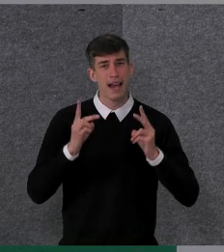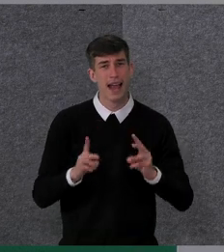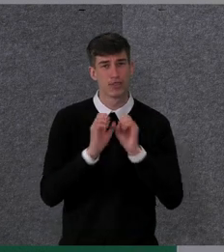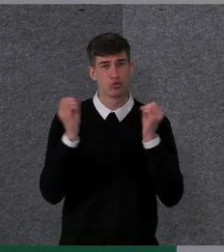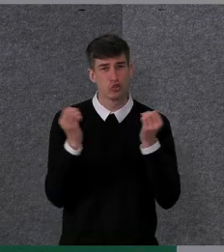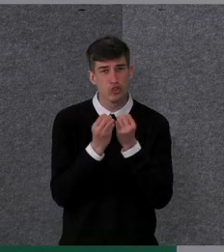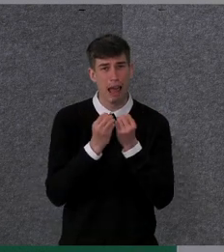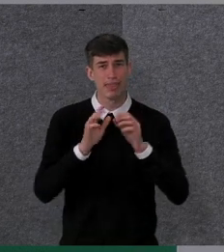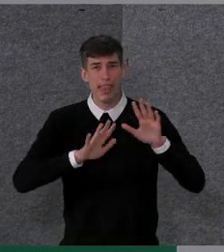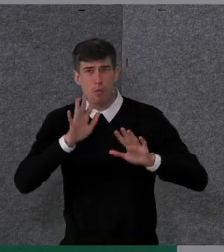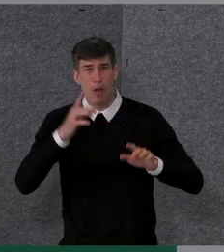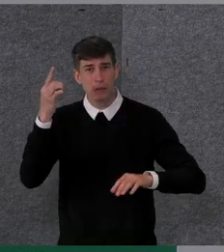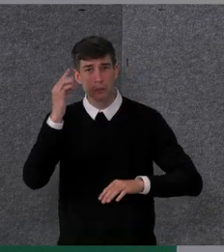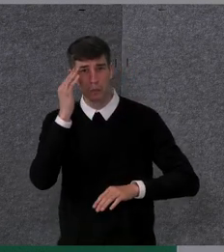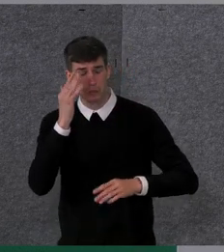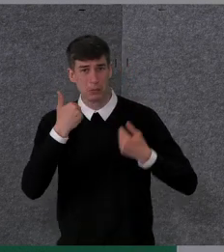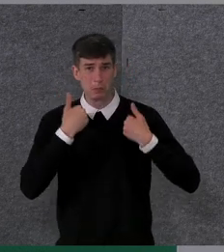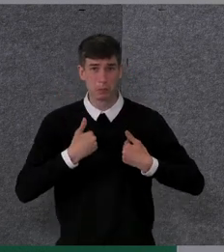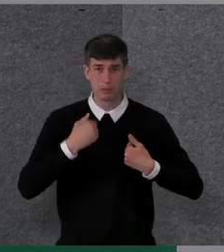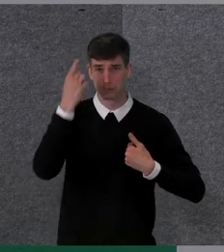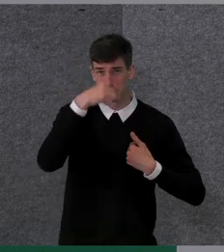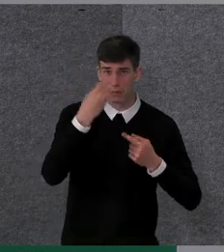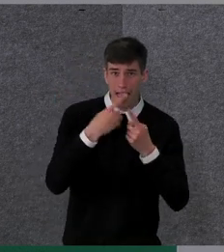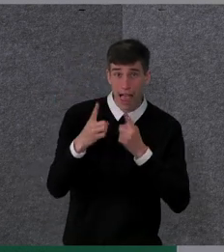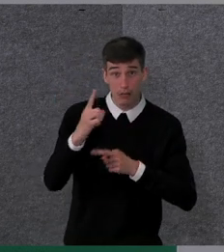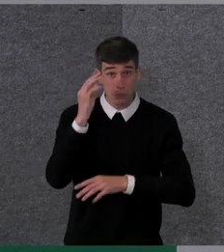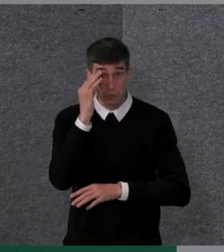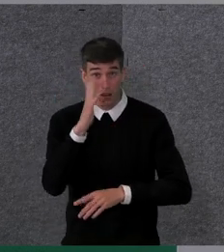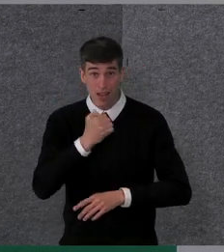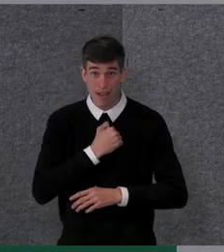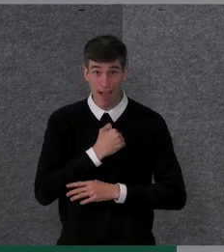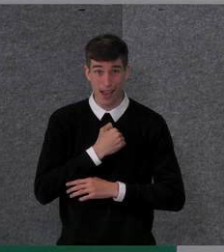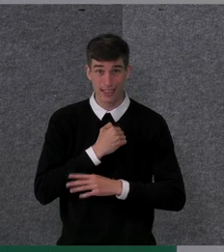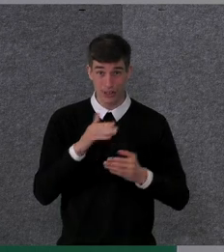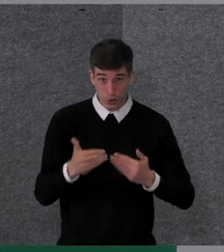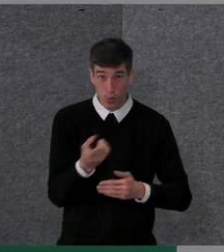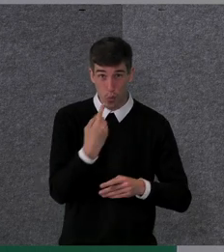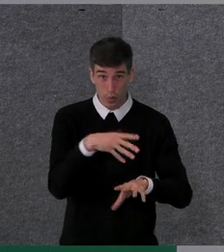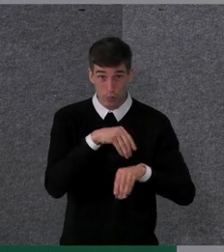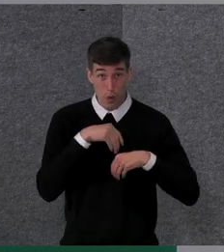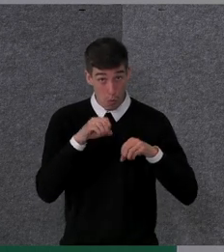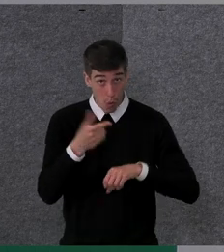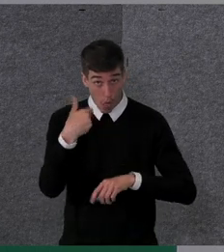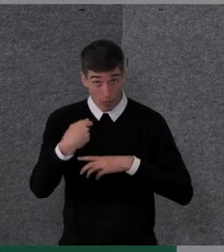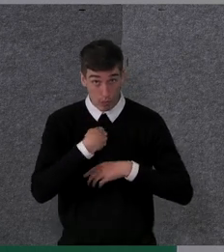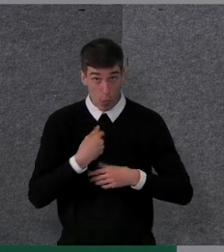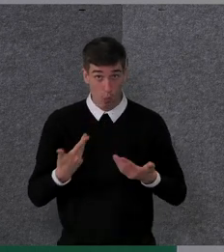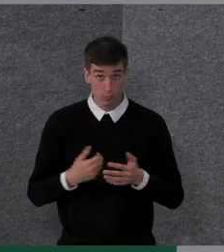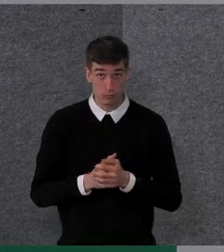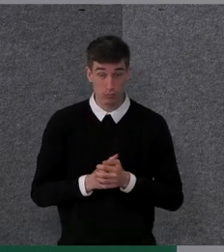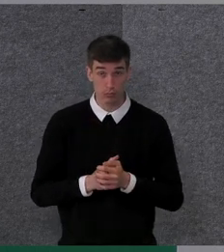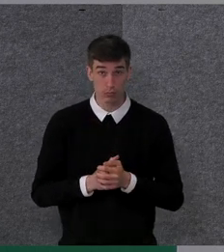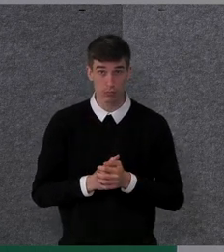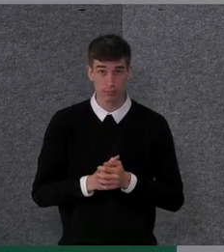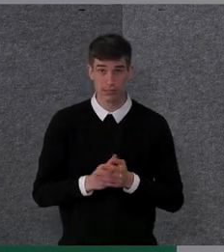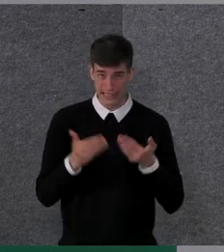haben müssen, aufgrund von Äußerlichkeiten benachteiligt, diskriminiert oder im schlimmsten Fall getötet zu werden? Wollen wir wirklich